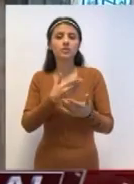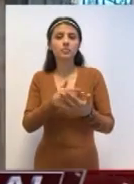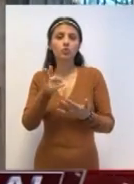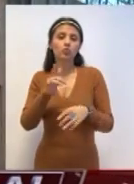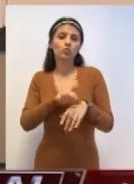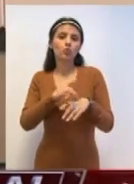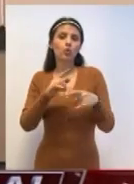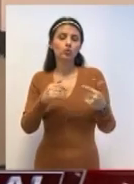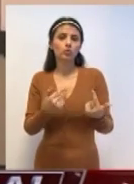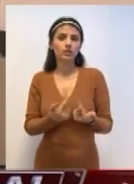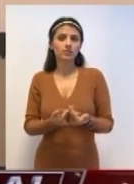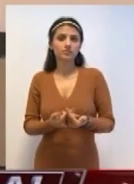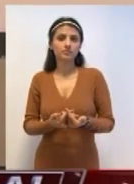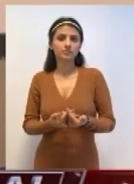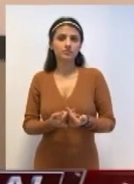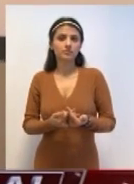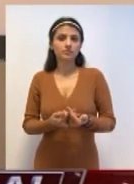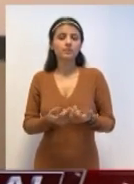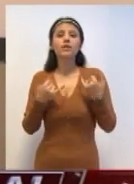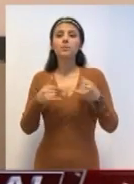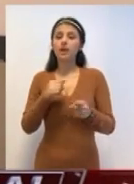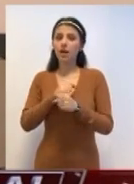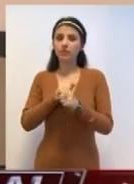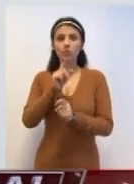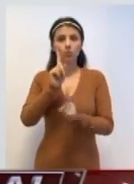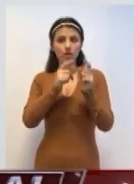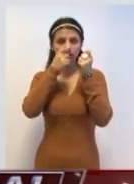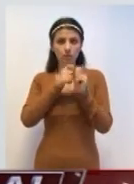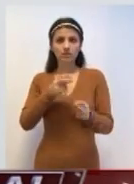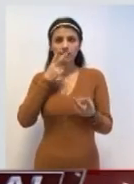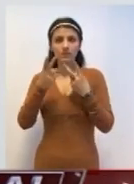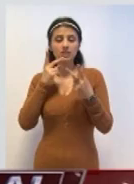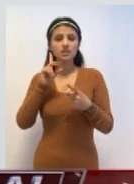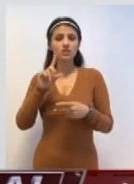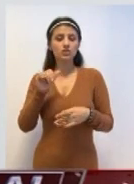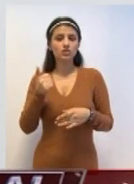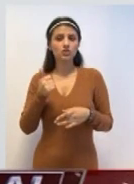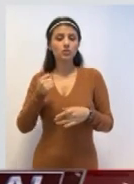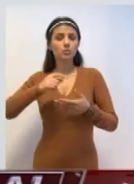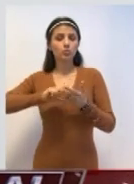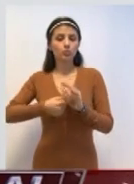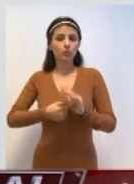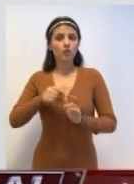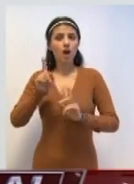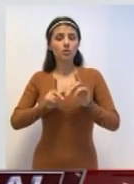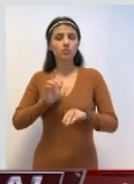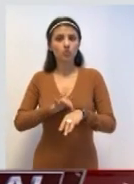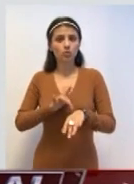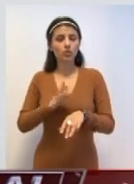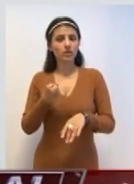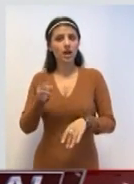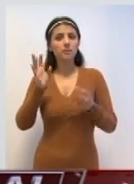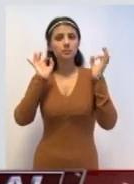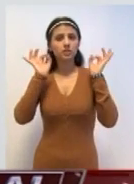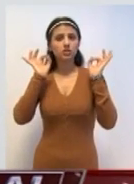anumită practică a medicilor. Întâmplarea a făcut ca anumite denunțuri să-l vizeze și